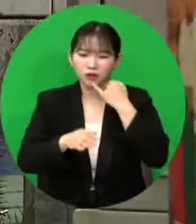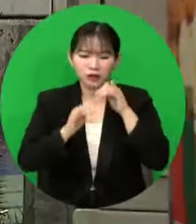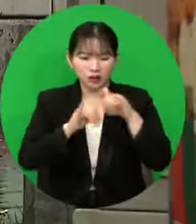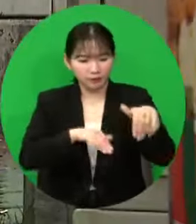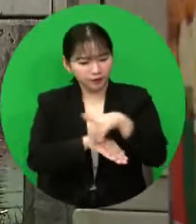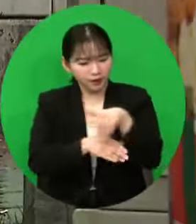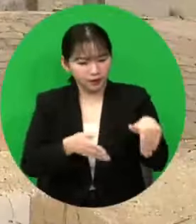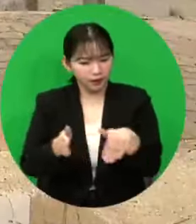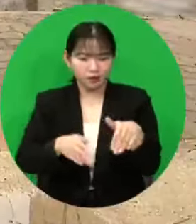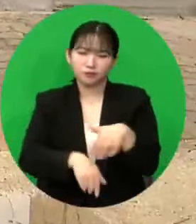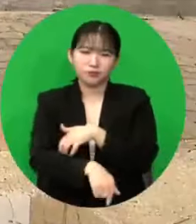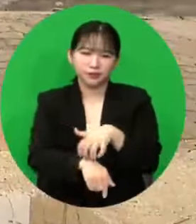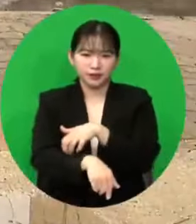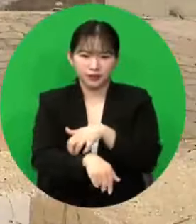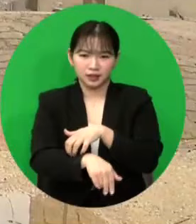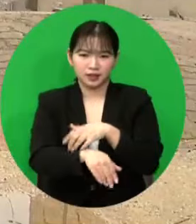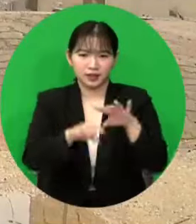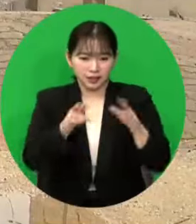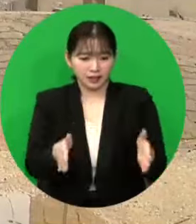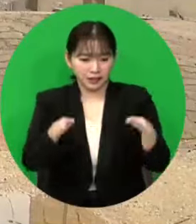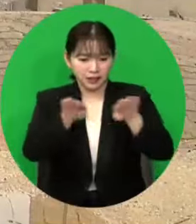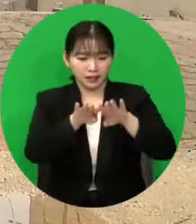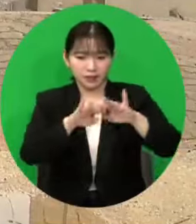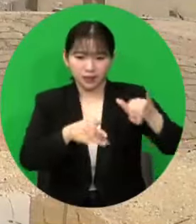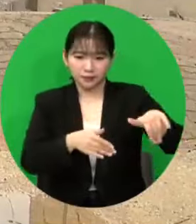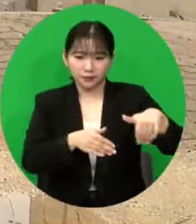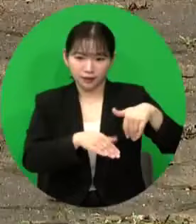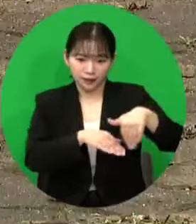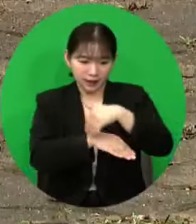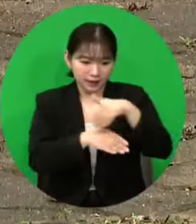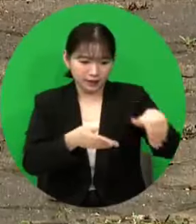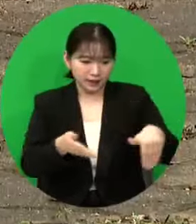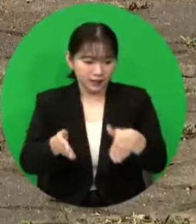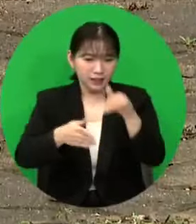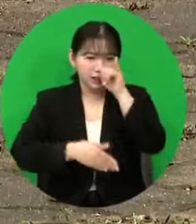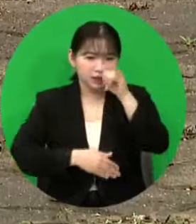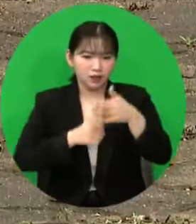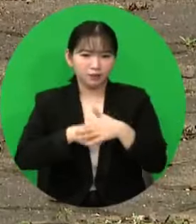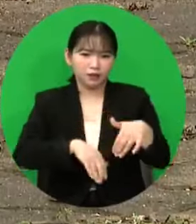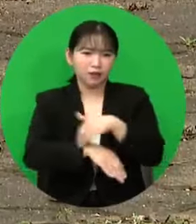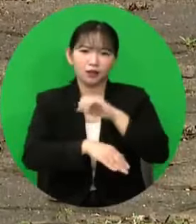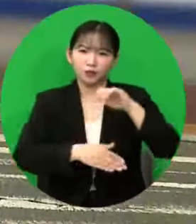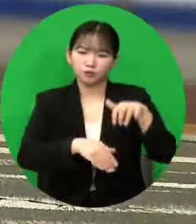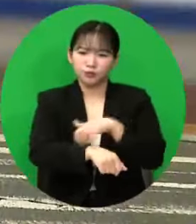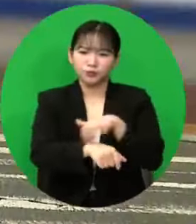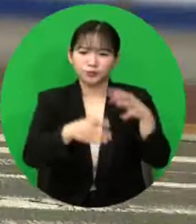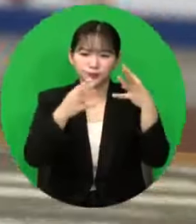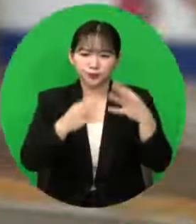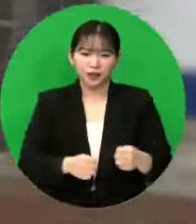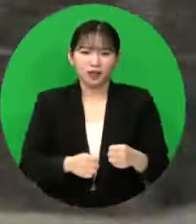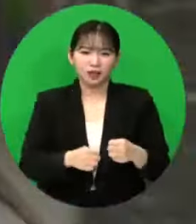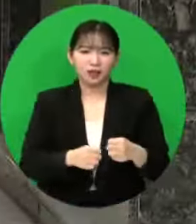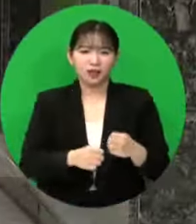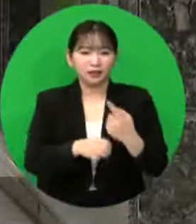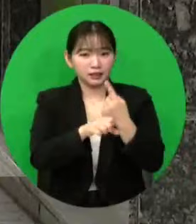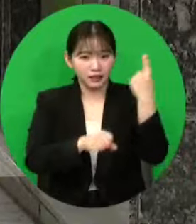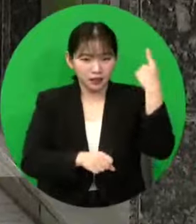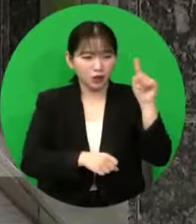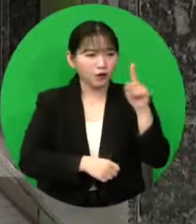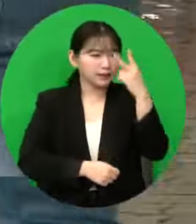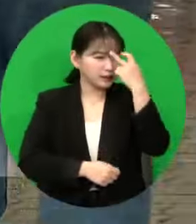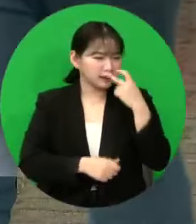많이 불편하죠. 이제. 변압기가 인도에 설치돼 있다 보니 통행이 불편한 곳이 한두 곳이 아닙니다. 심지어 지난해에는